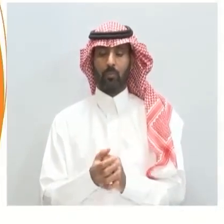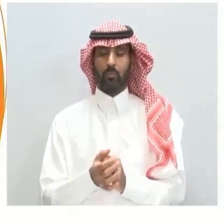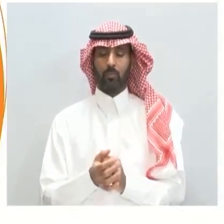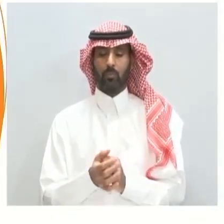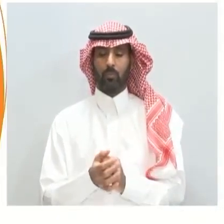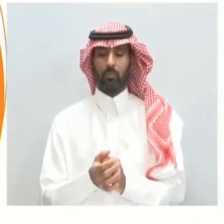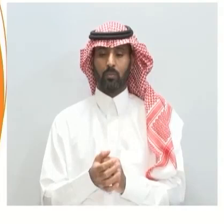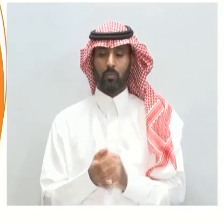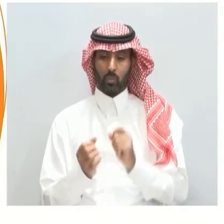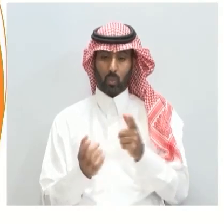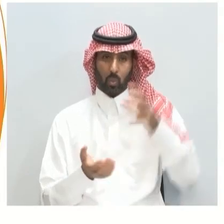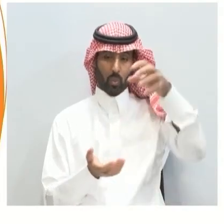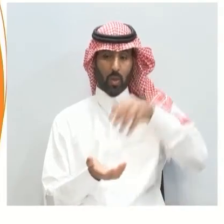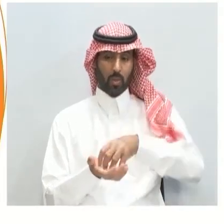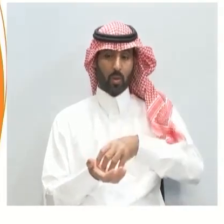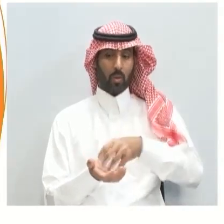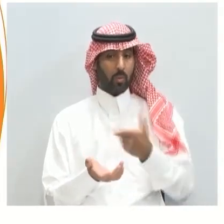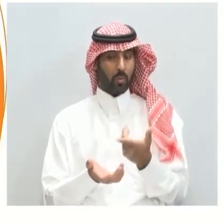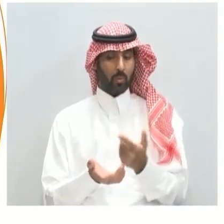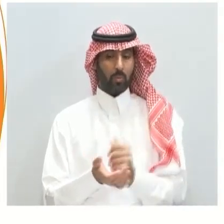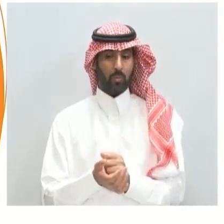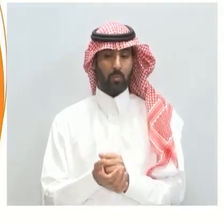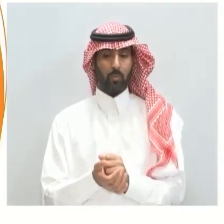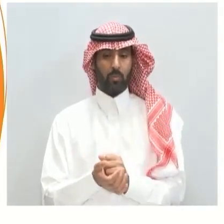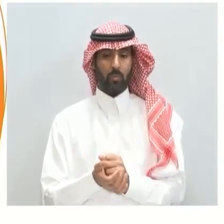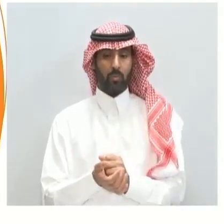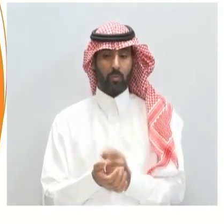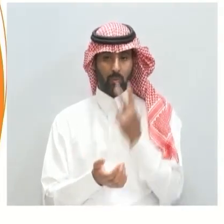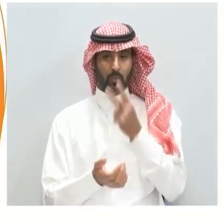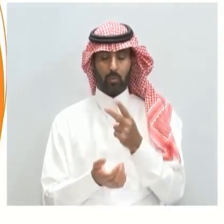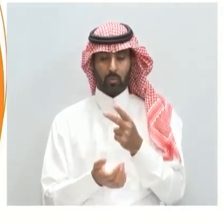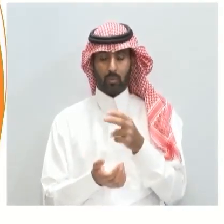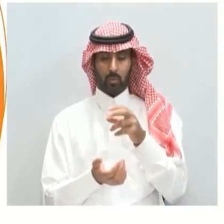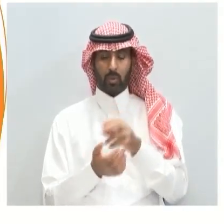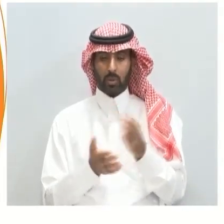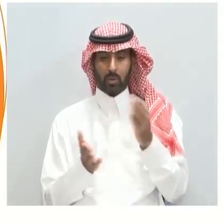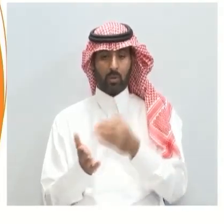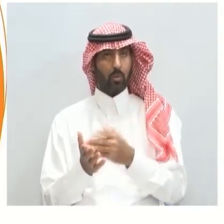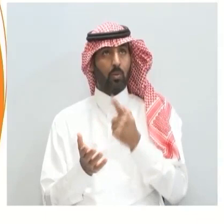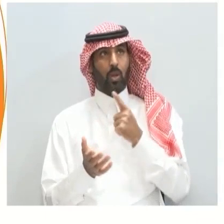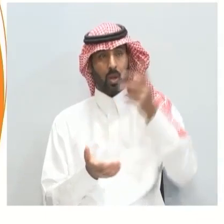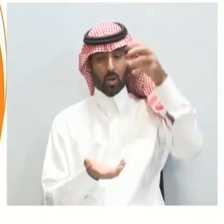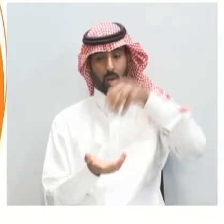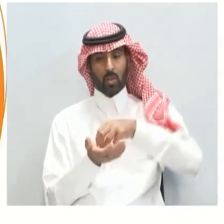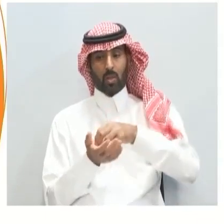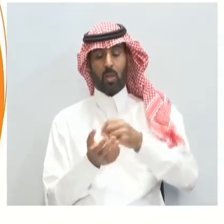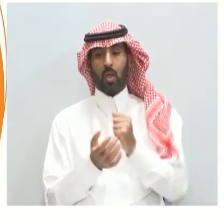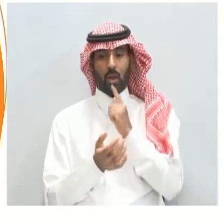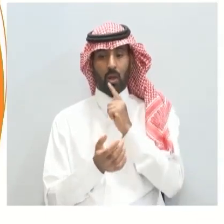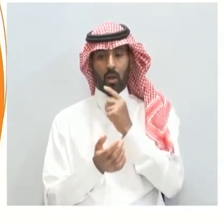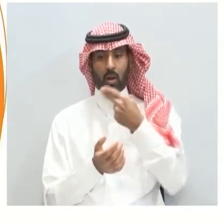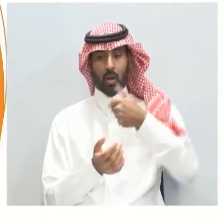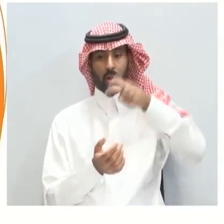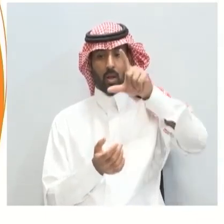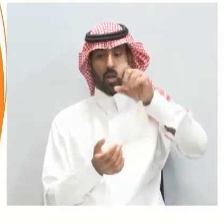كذلكم واضعه هذه النقطه التي نريد الوصول اليها من وضع هذا العلم اسهم